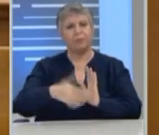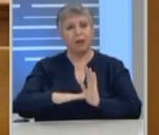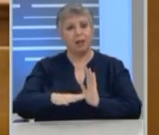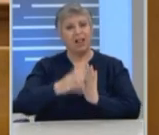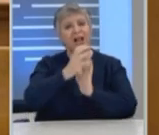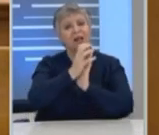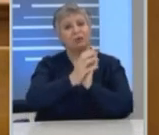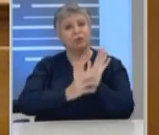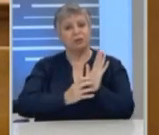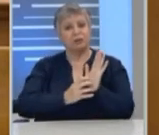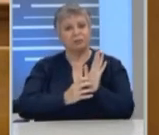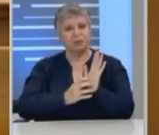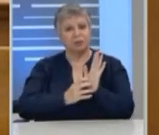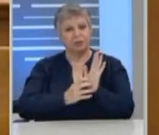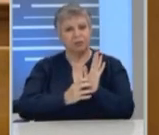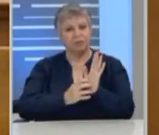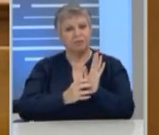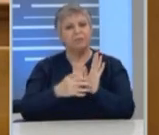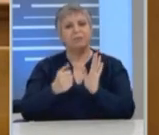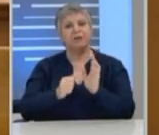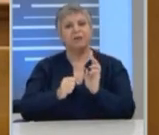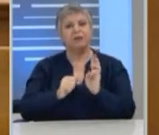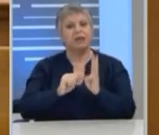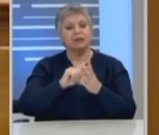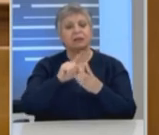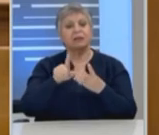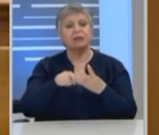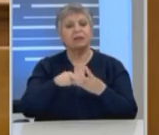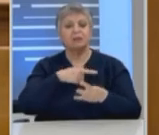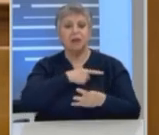κειμένου από τρεις επικεφαλείς κοινοβουλευτικών ομάδων